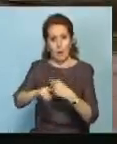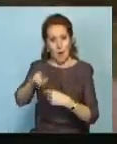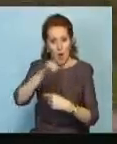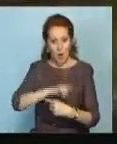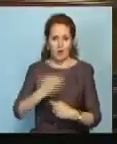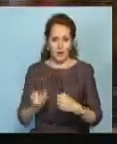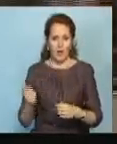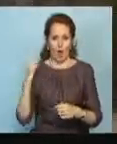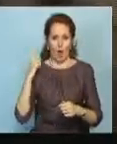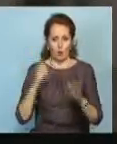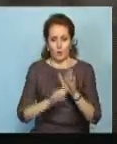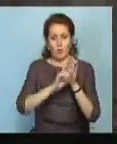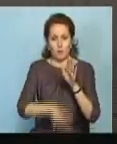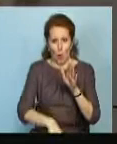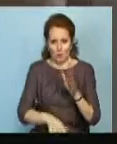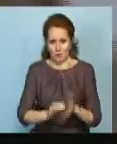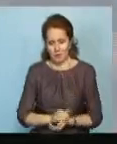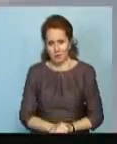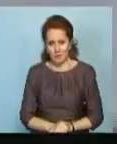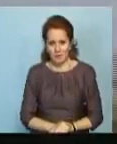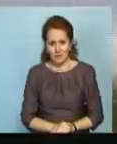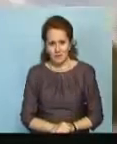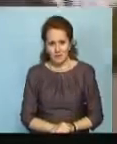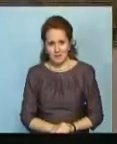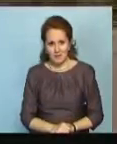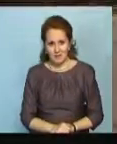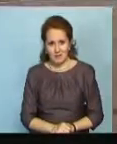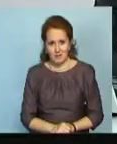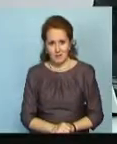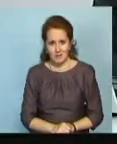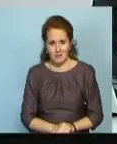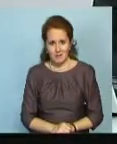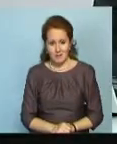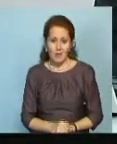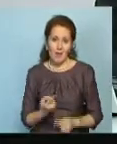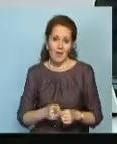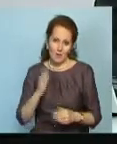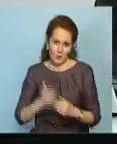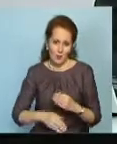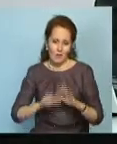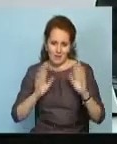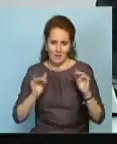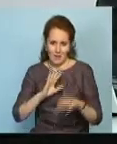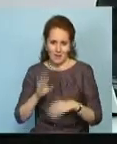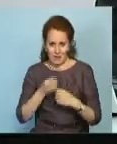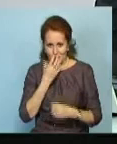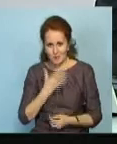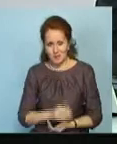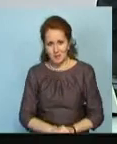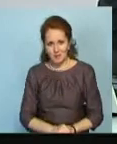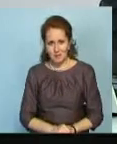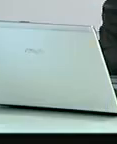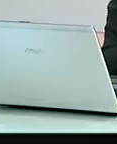груз. Дарья Соловьева, Юрий Зелененький, телеканал «Моя Удмуртия». На этом все. Удачного вам дня и до встречи.